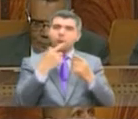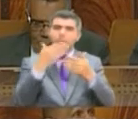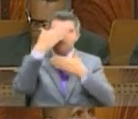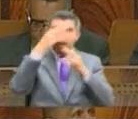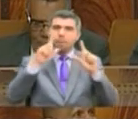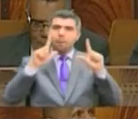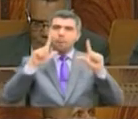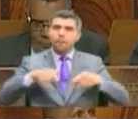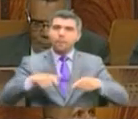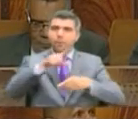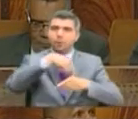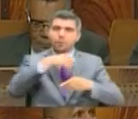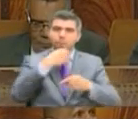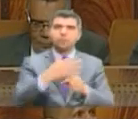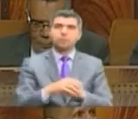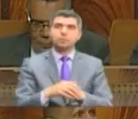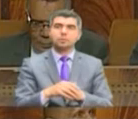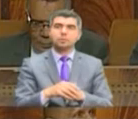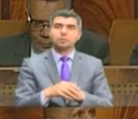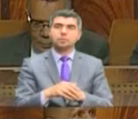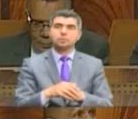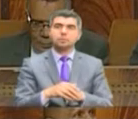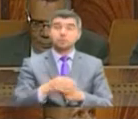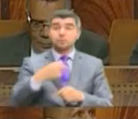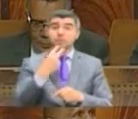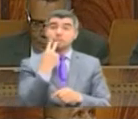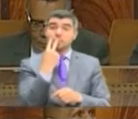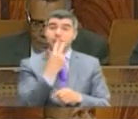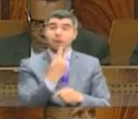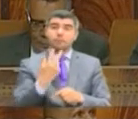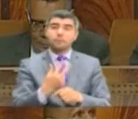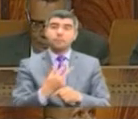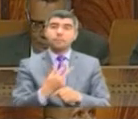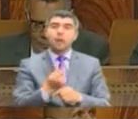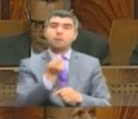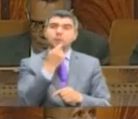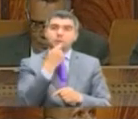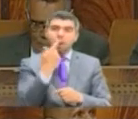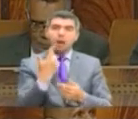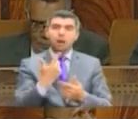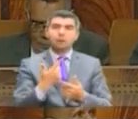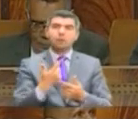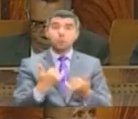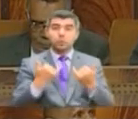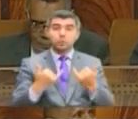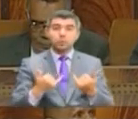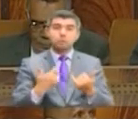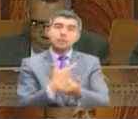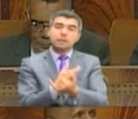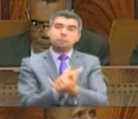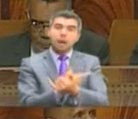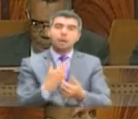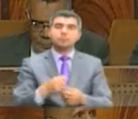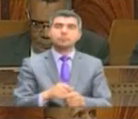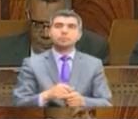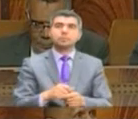علاش كنجيبوا هذه الاحاطه. احنا كنشوفوا بان بعض الادويه، واليوم كنتكلموا على اللقاحات،